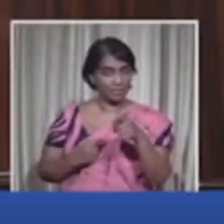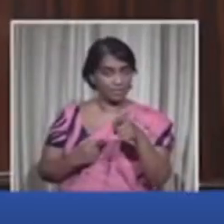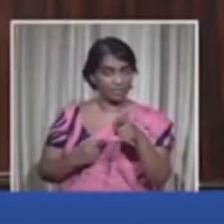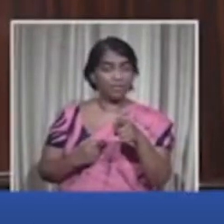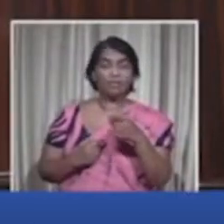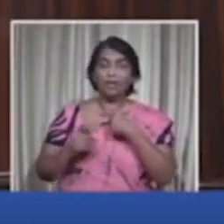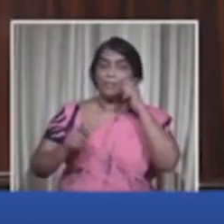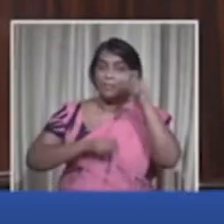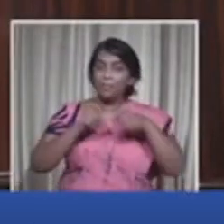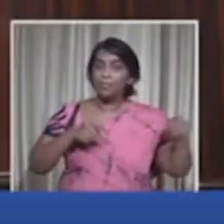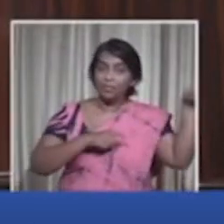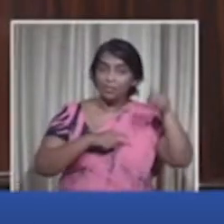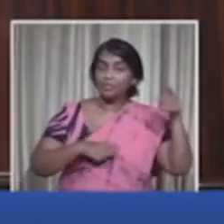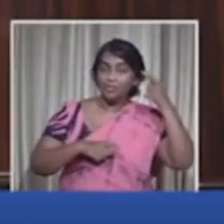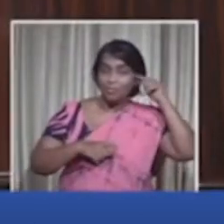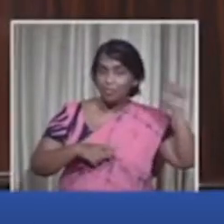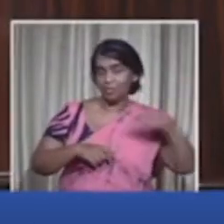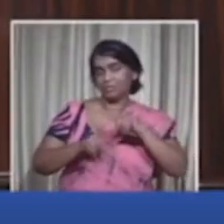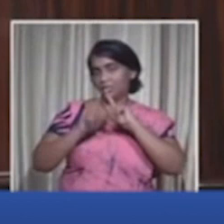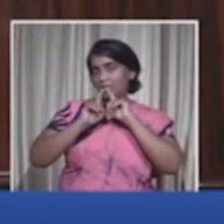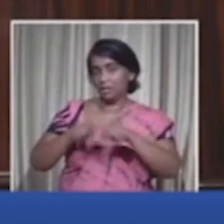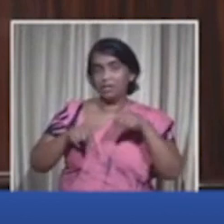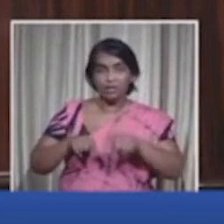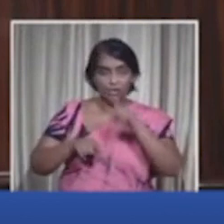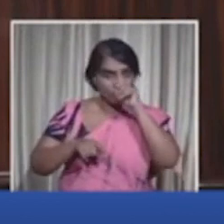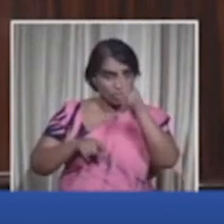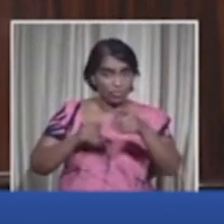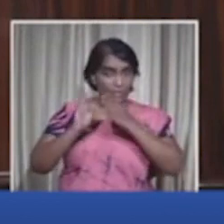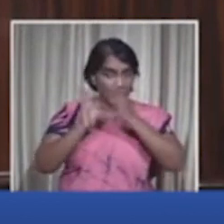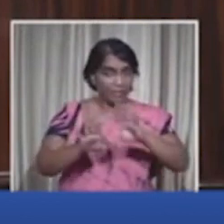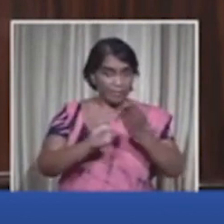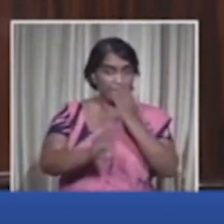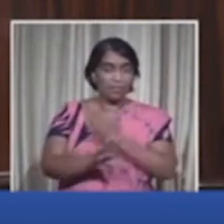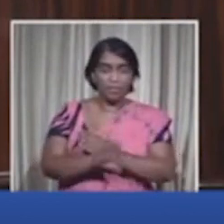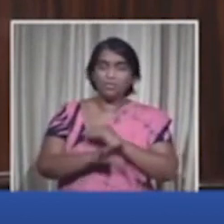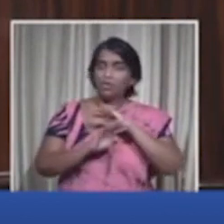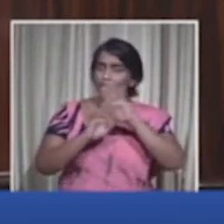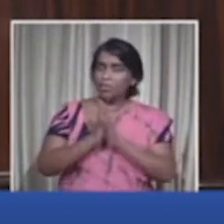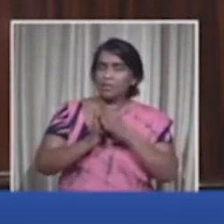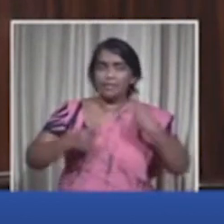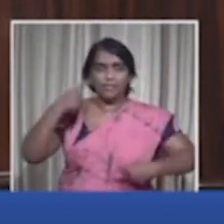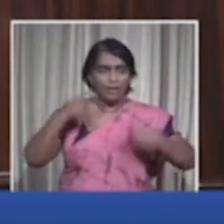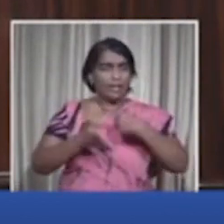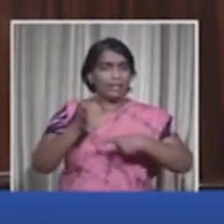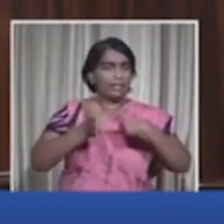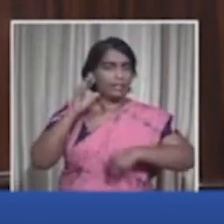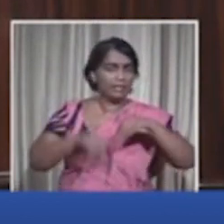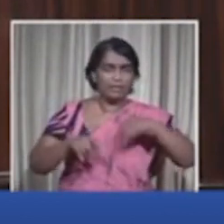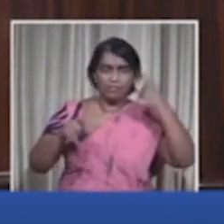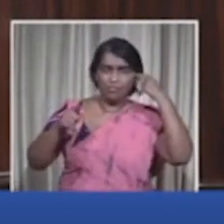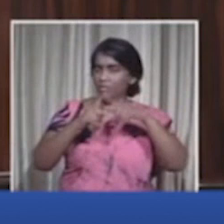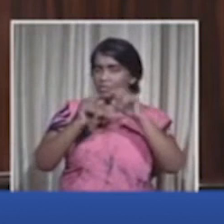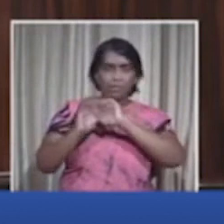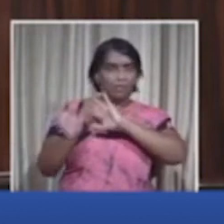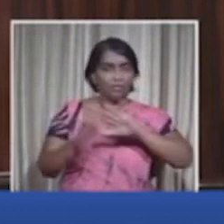ඔබෙන් ජනතාව වෙනුවෙන් එක ඉල්ලීමක් කරමි. එනම් මේ සතිය අවසන් වීමට පෙර සියලු බාධ වේද දේශපාලන අරමුණු පසෙකලා මෙම